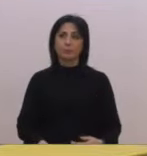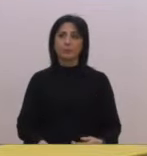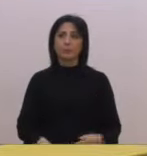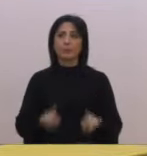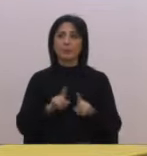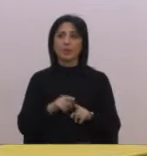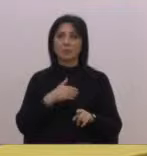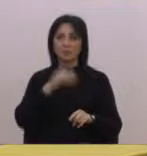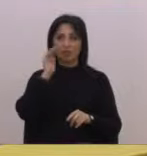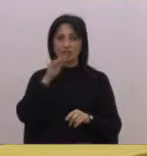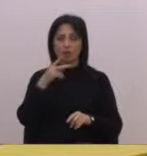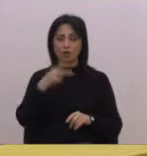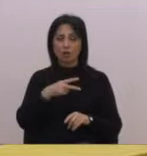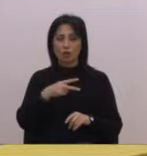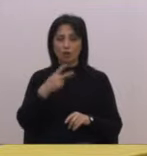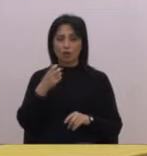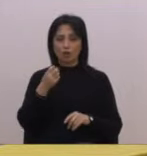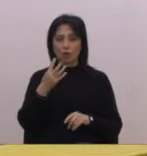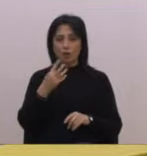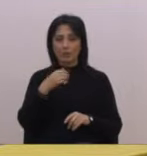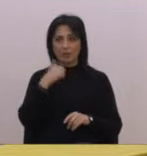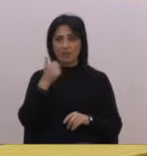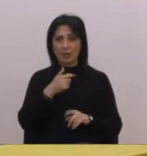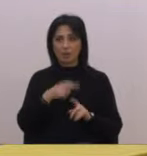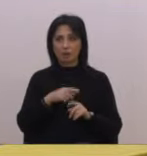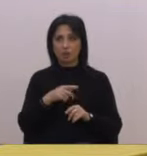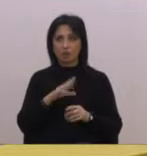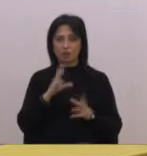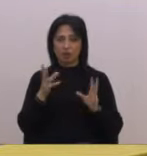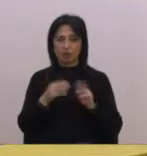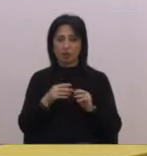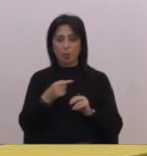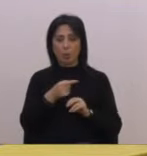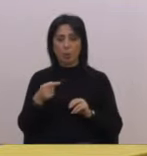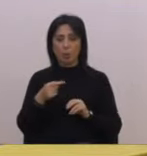ასევე მინდა შეგახსენოთ, რომ 2012 წლებში ჯამში